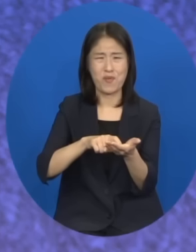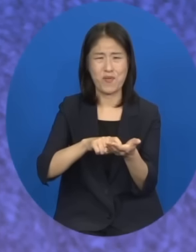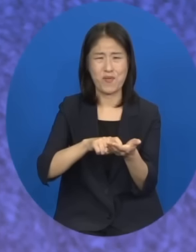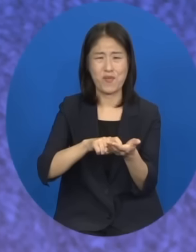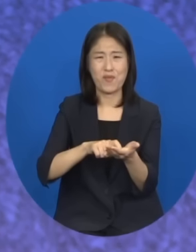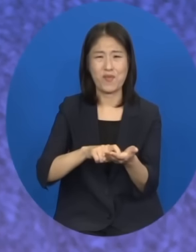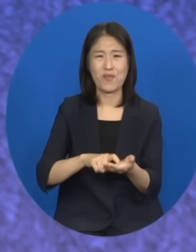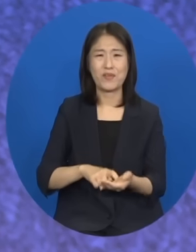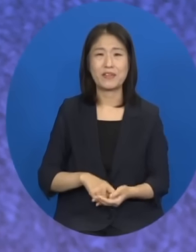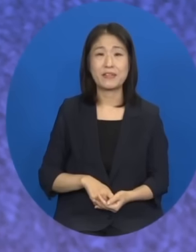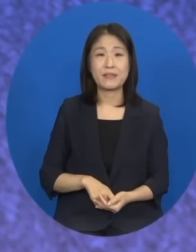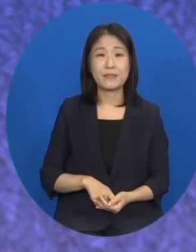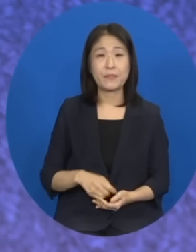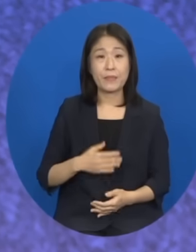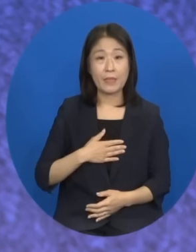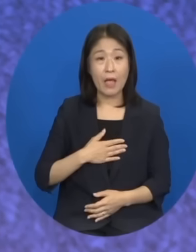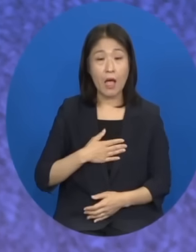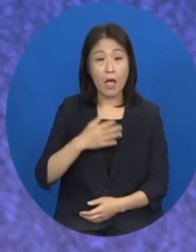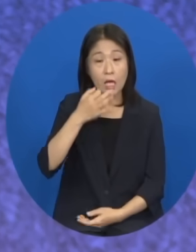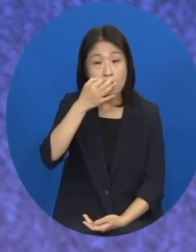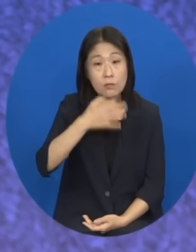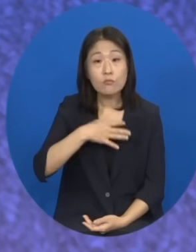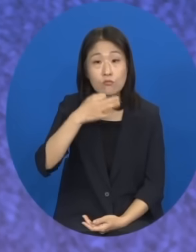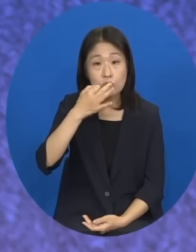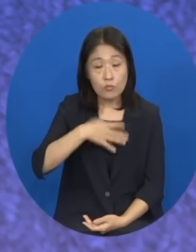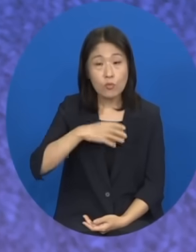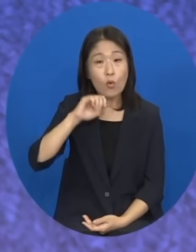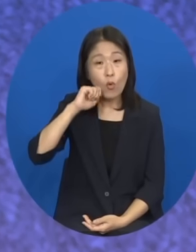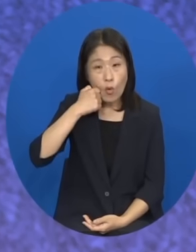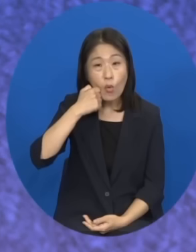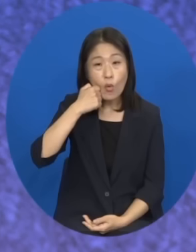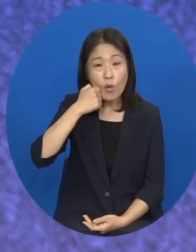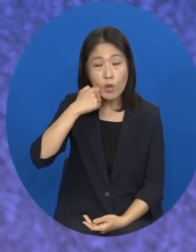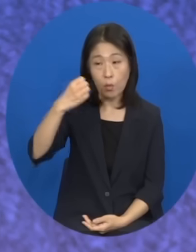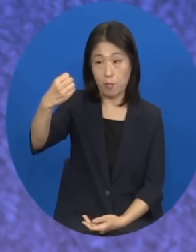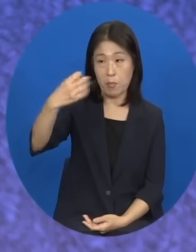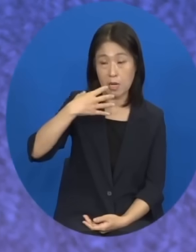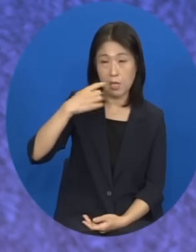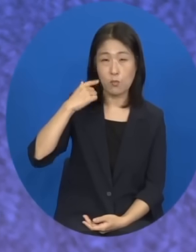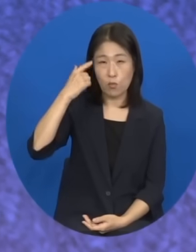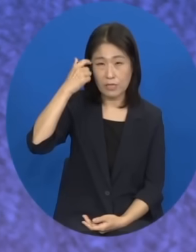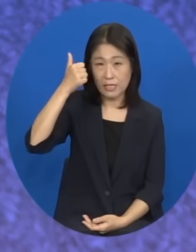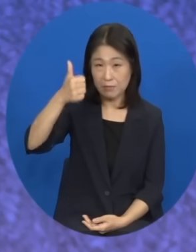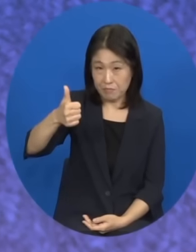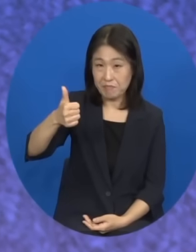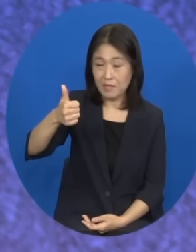제가 힘든 일이잖아요 라고 하는 목사님에게 그렇게 말씀을 드렸어요.